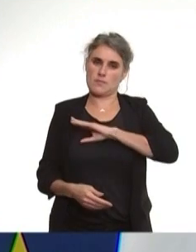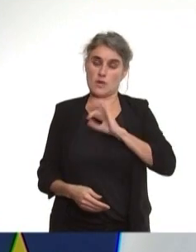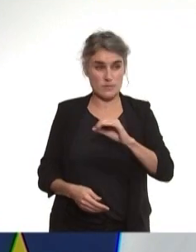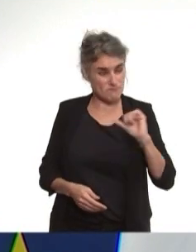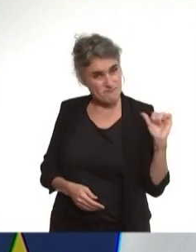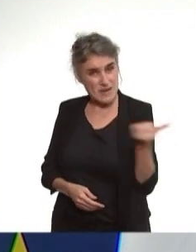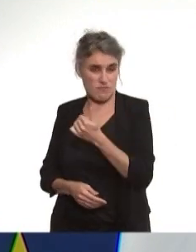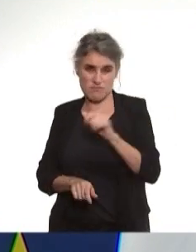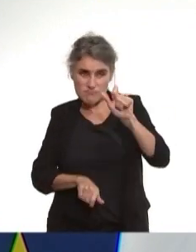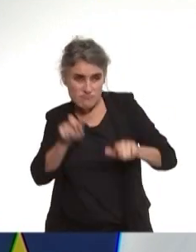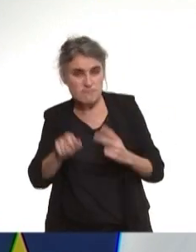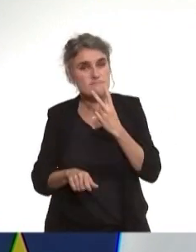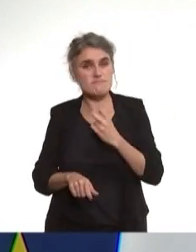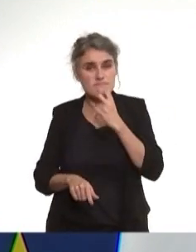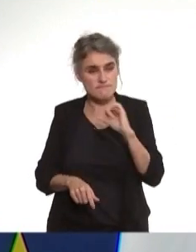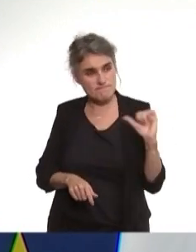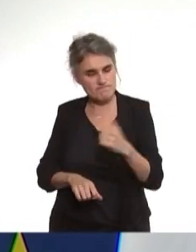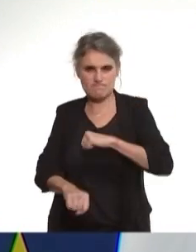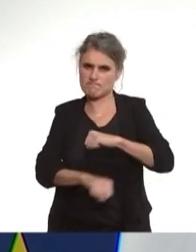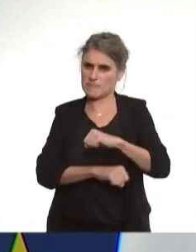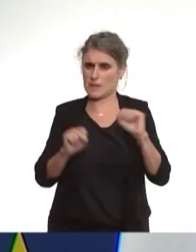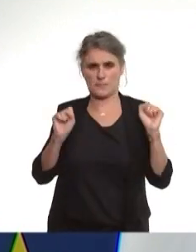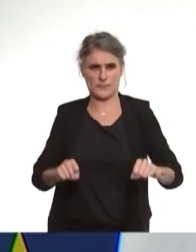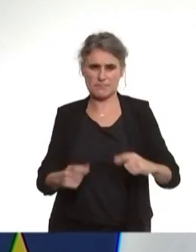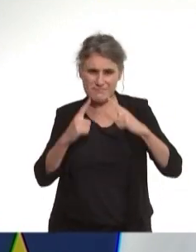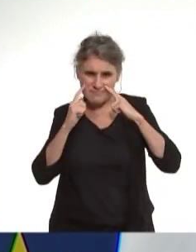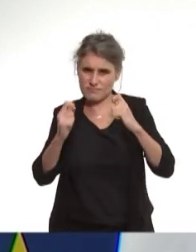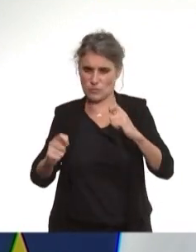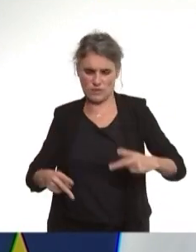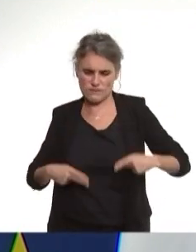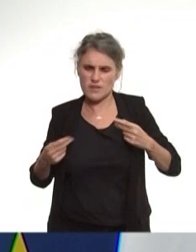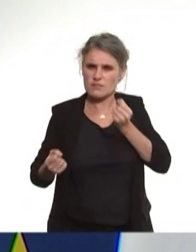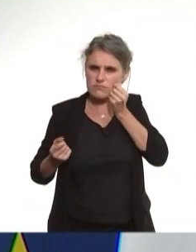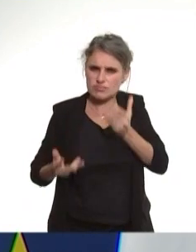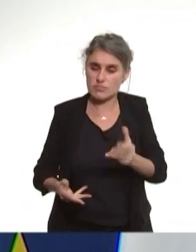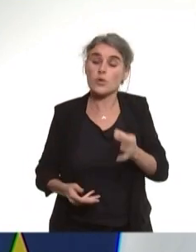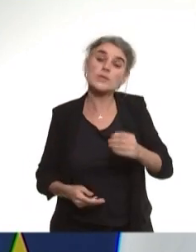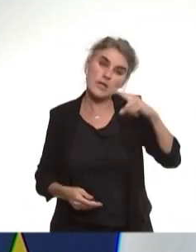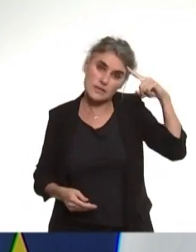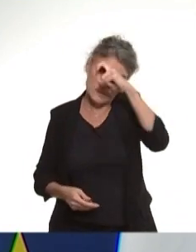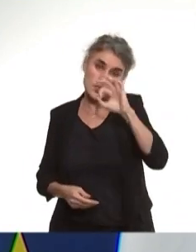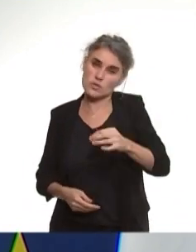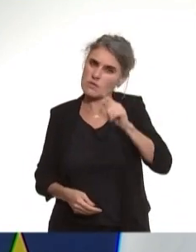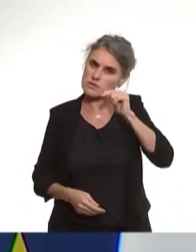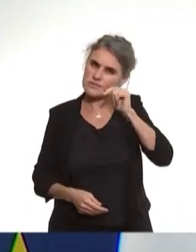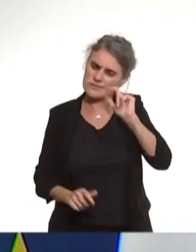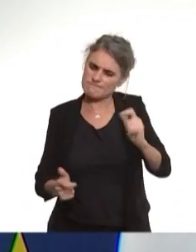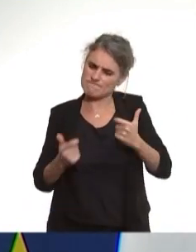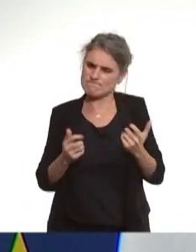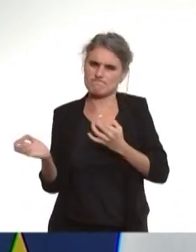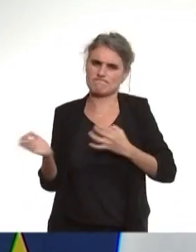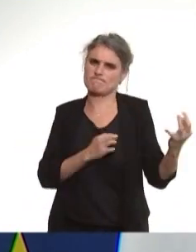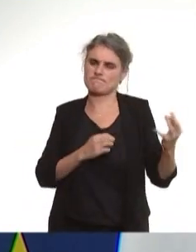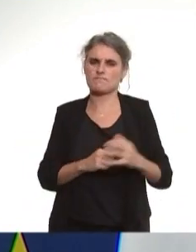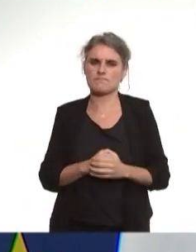contre la diffusion du virus c'est que nous devons être vigilants dans tous les moments de notre quotidien c'est difficile c'est un effort permanent je lui ai dit la semaine